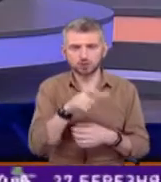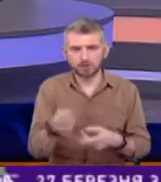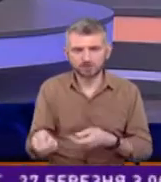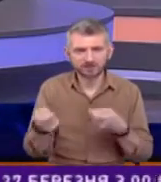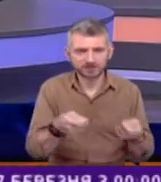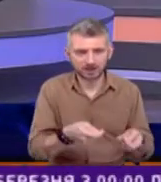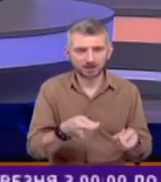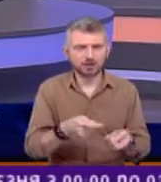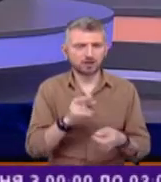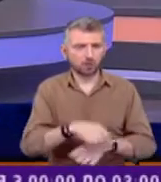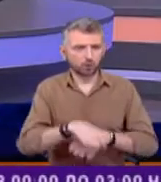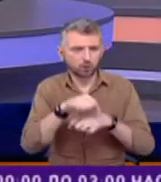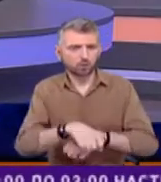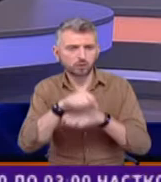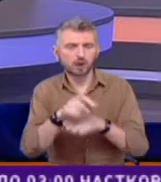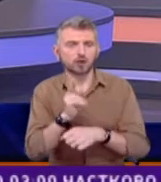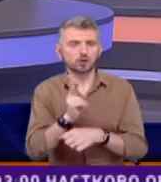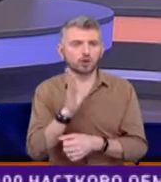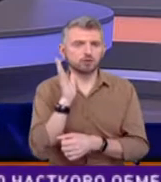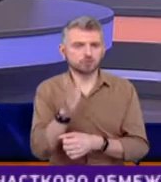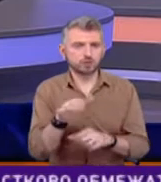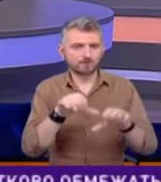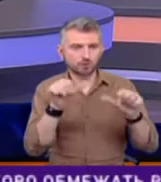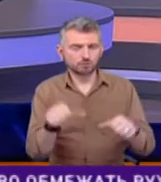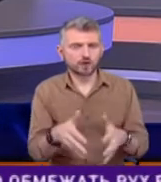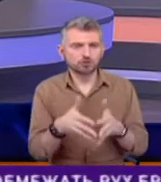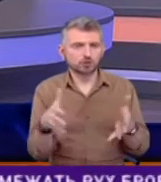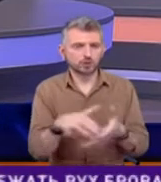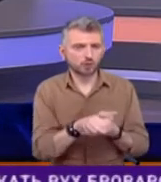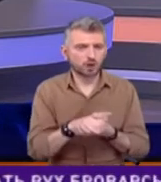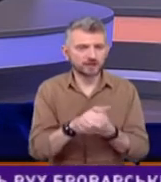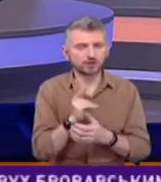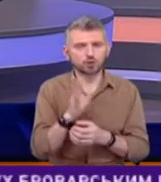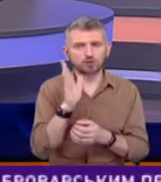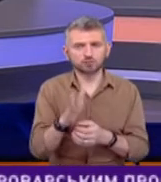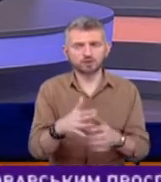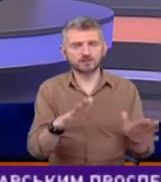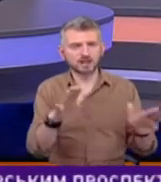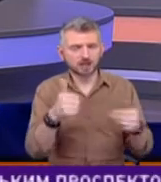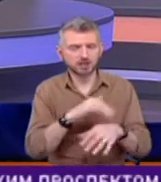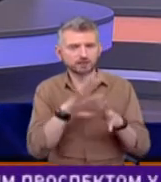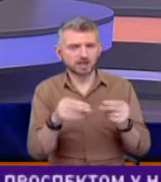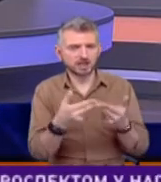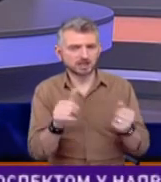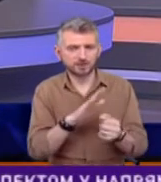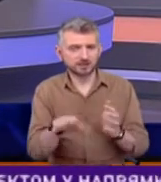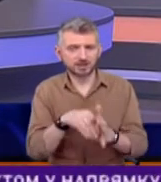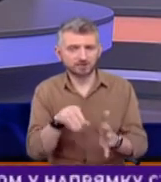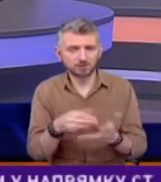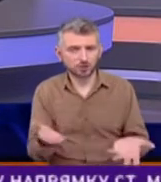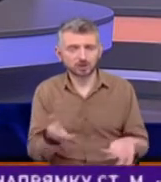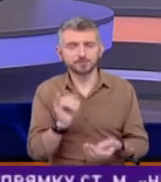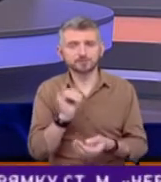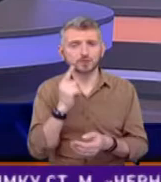буде, розумієте, формувати широкі коаліції, хтось буде закликати взагалі не визнати вибори.